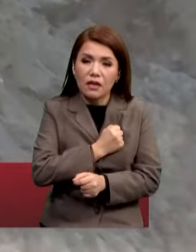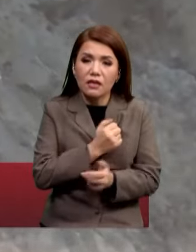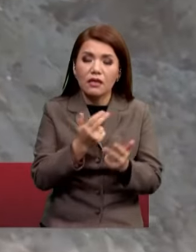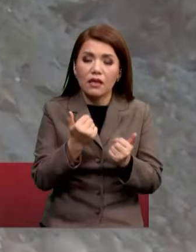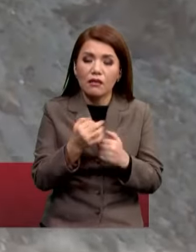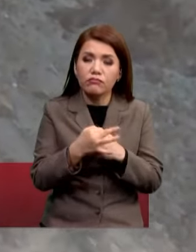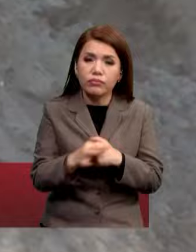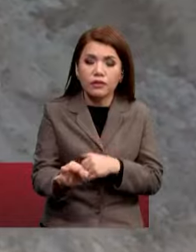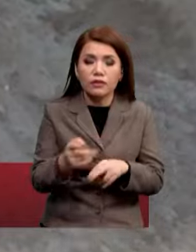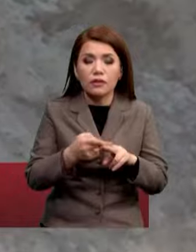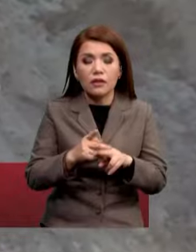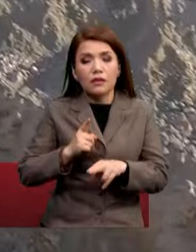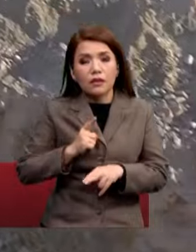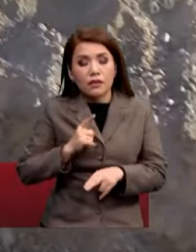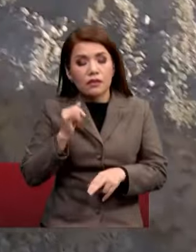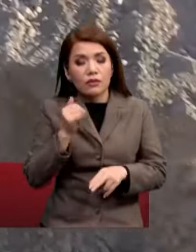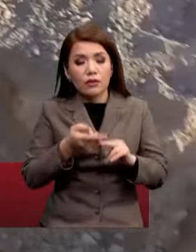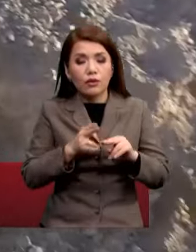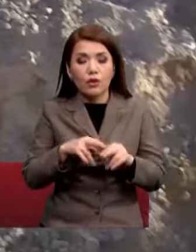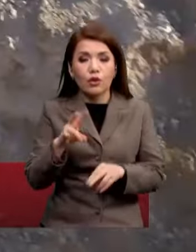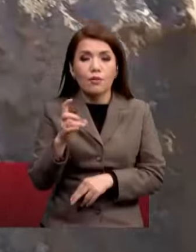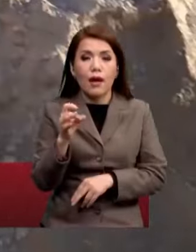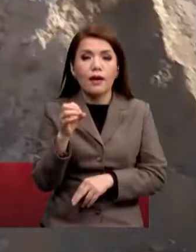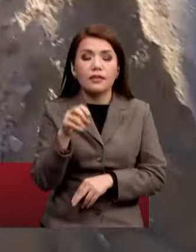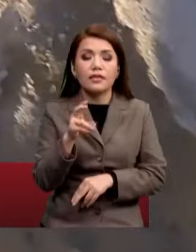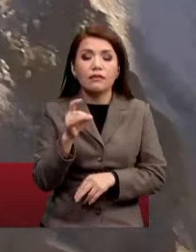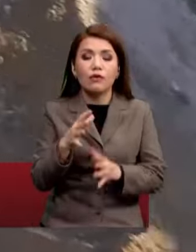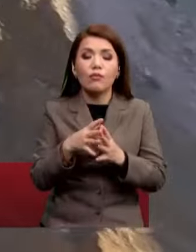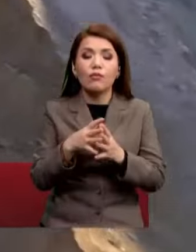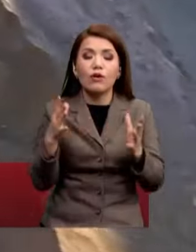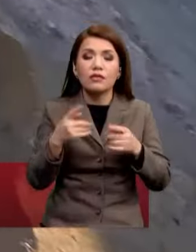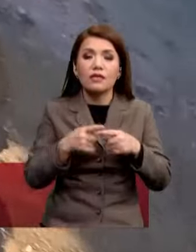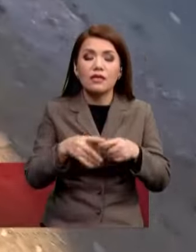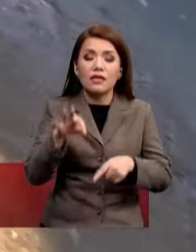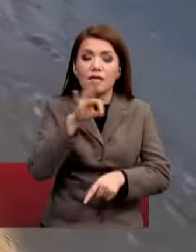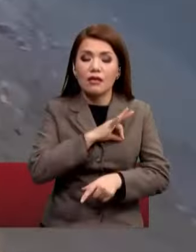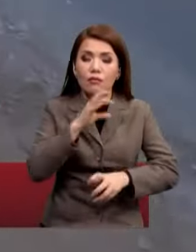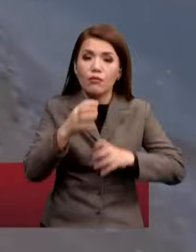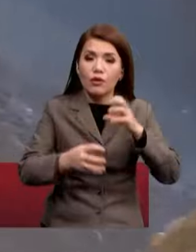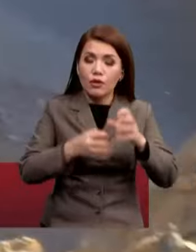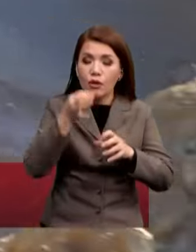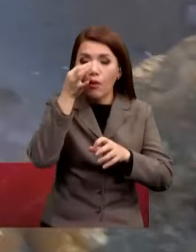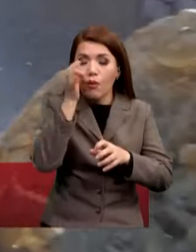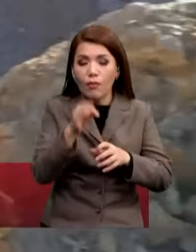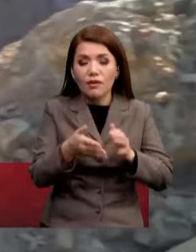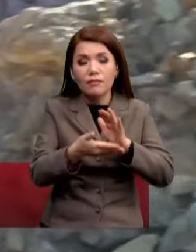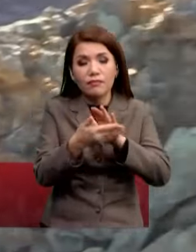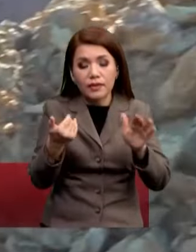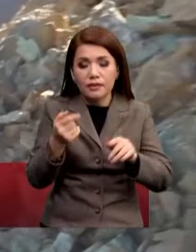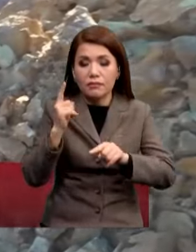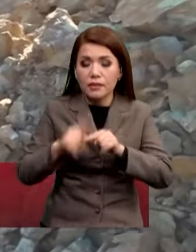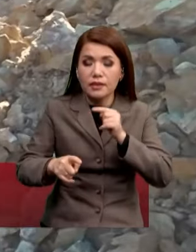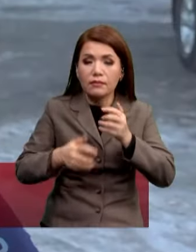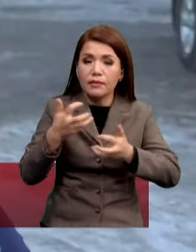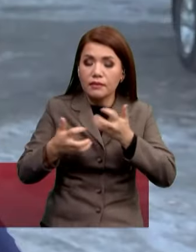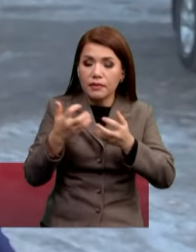а ожидание сводит с ума. Нурбахыт Сансызбай просит привлечь больше техники, использовать международный опыт и, наконец, ускорить